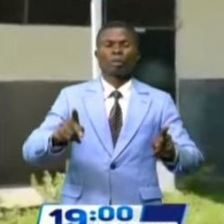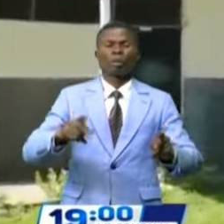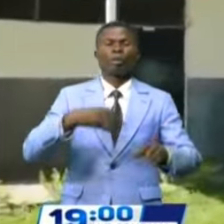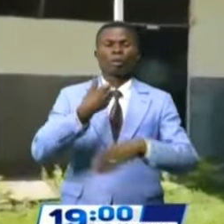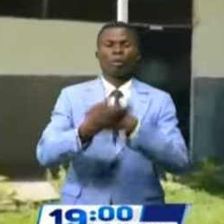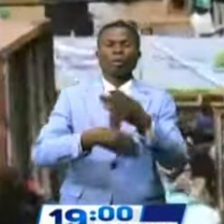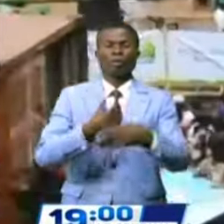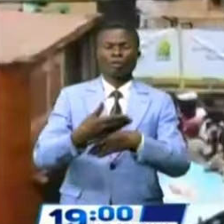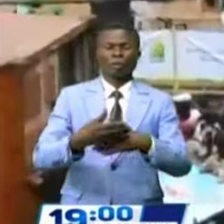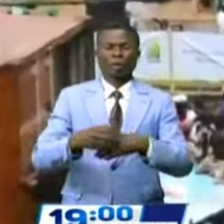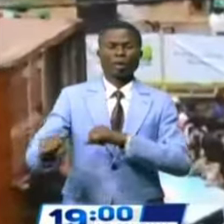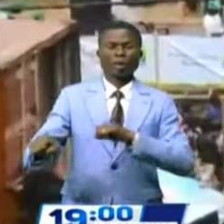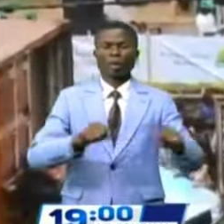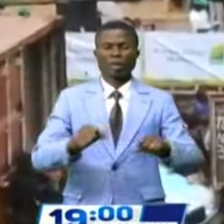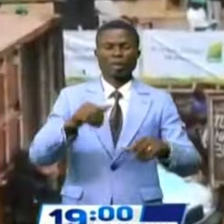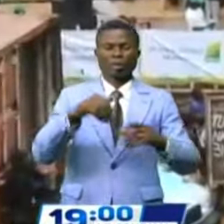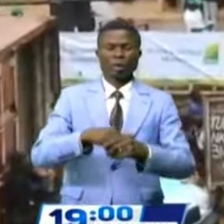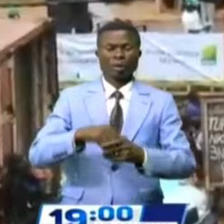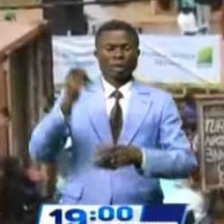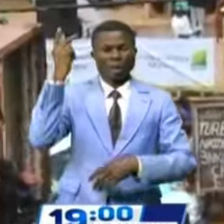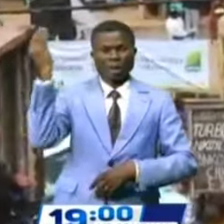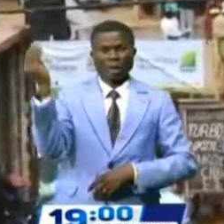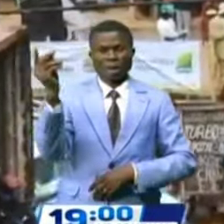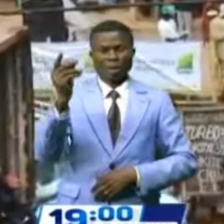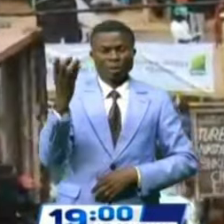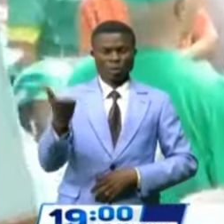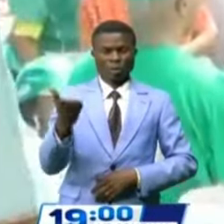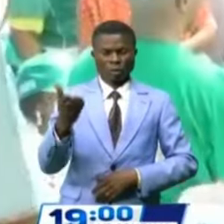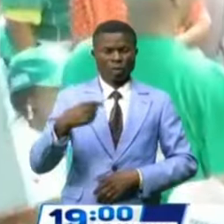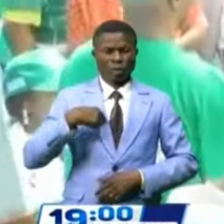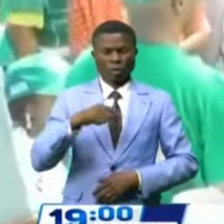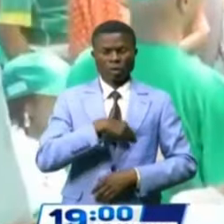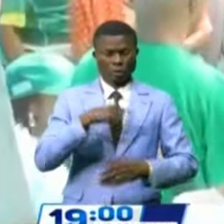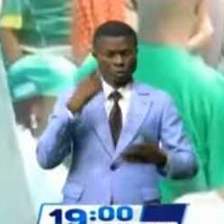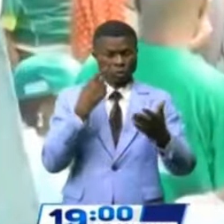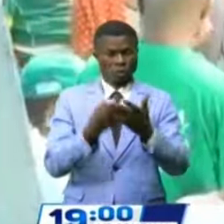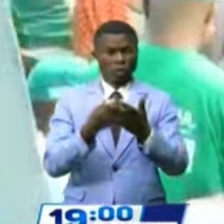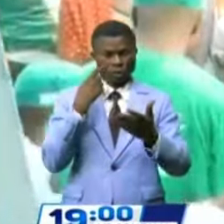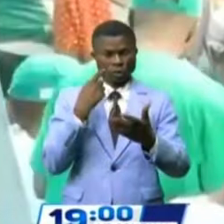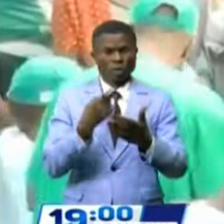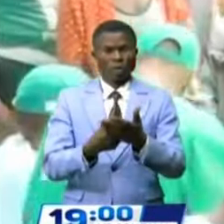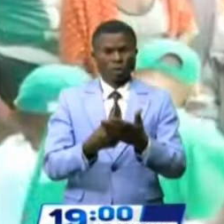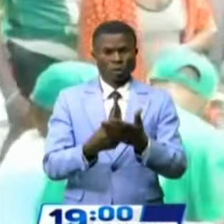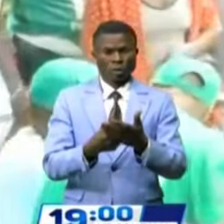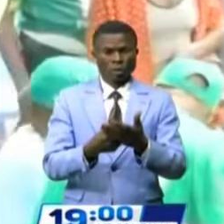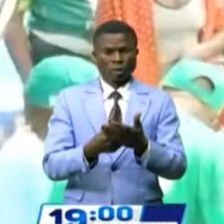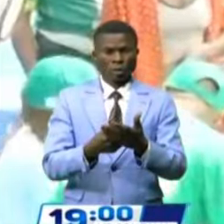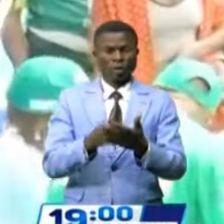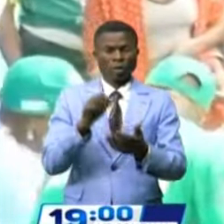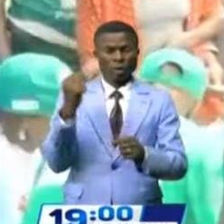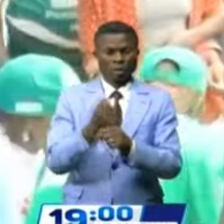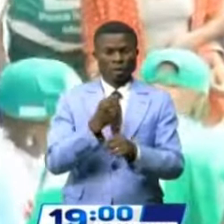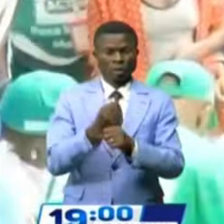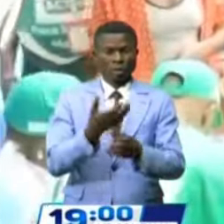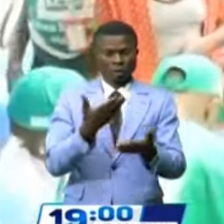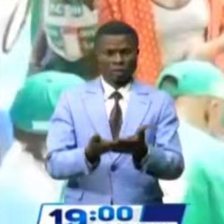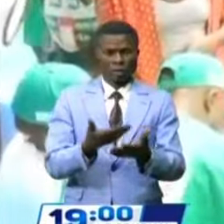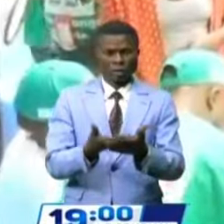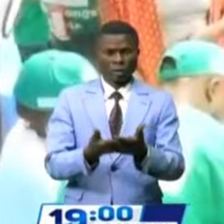fassent dans les officines. Alors, nous avions constaté sur le